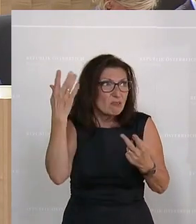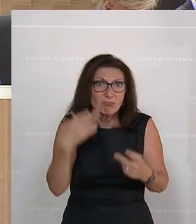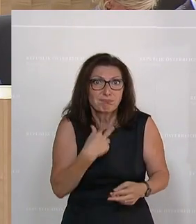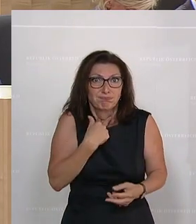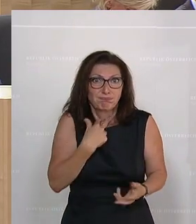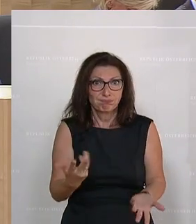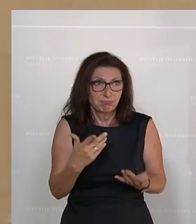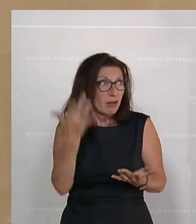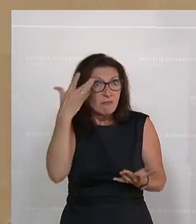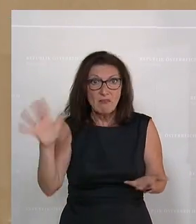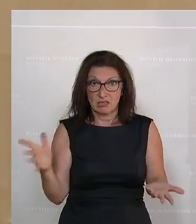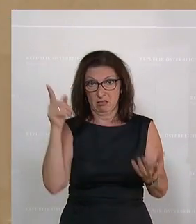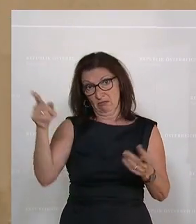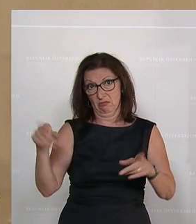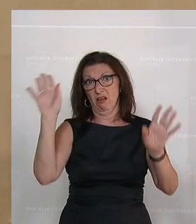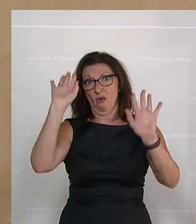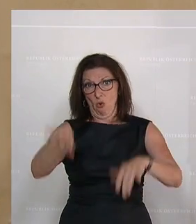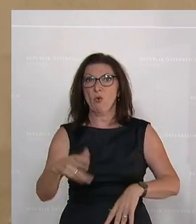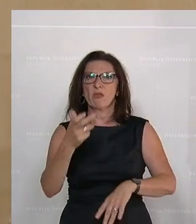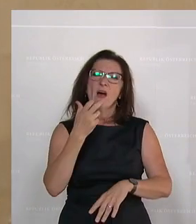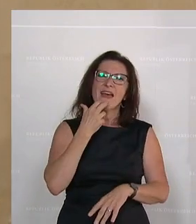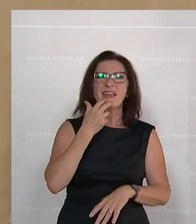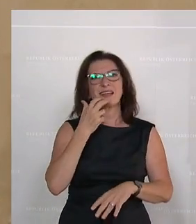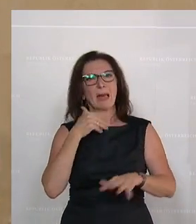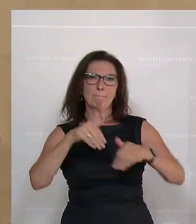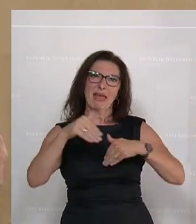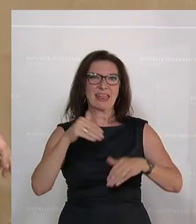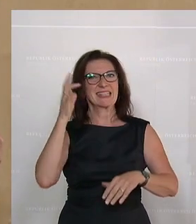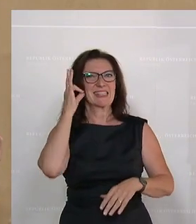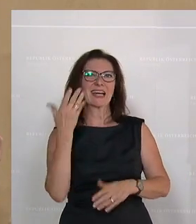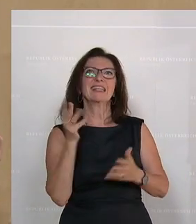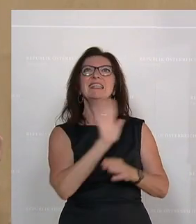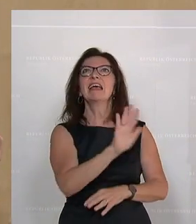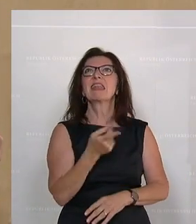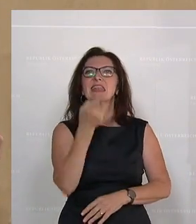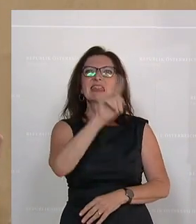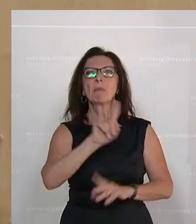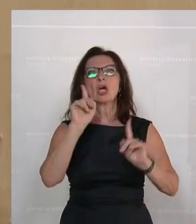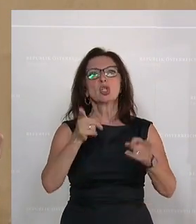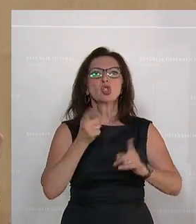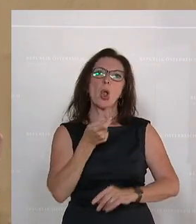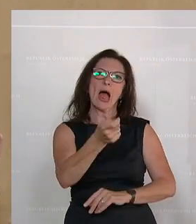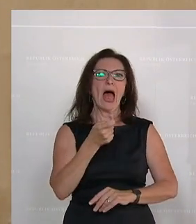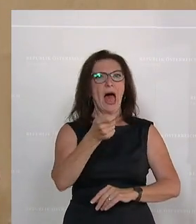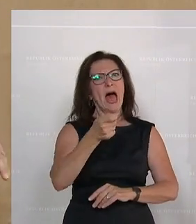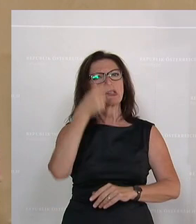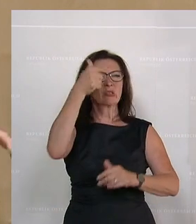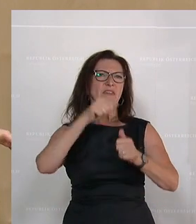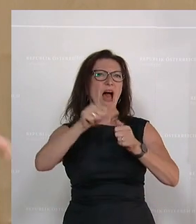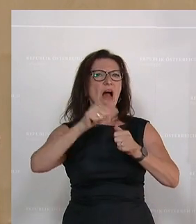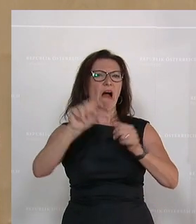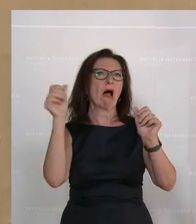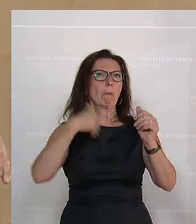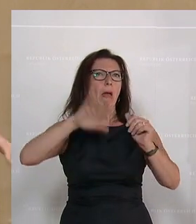bitteschön die pfeifen auch auf die tipps der energie ministerin im winter die heizung um zwei grad hinunter zu drehen wissen sie eigentlich